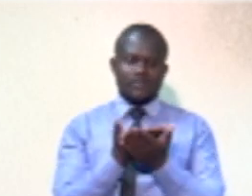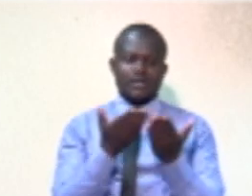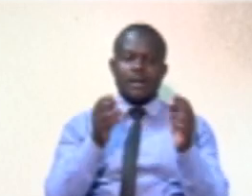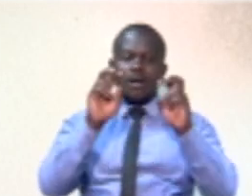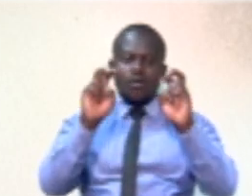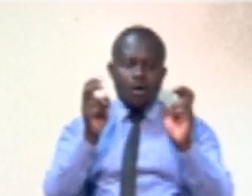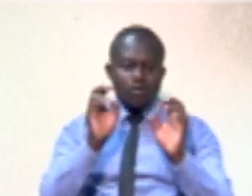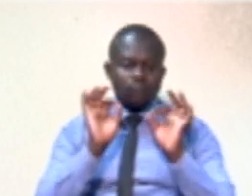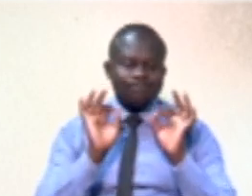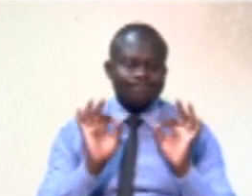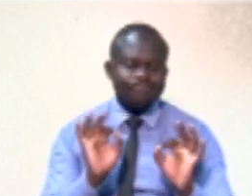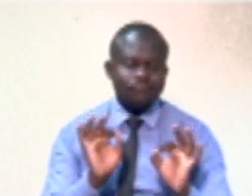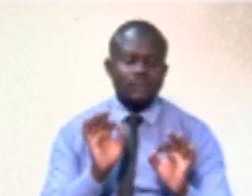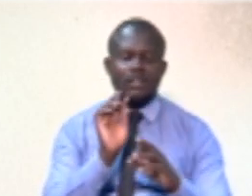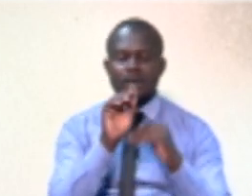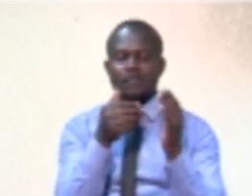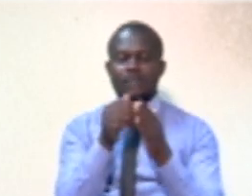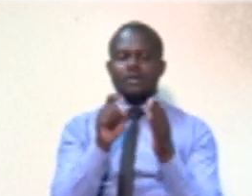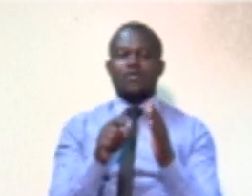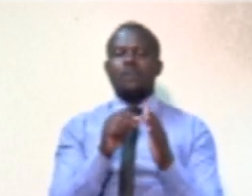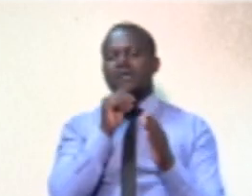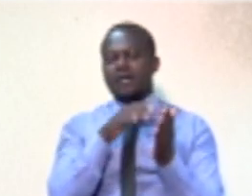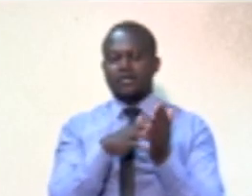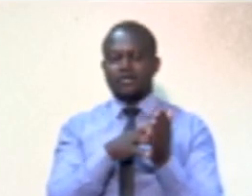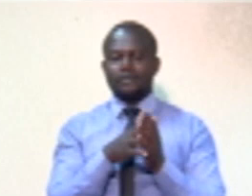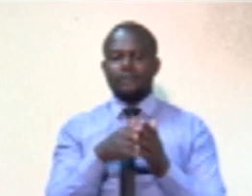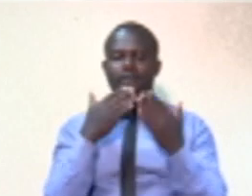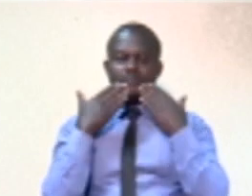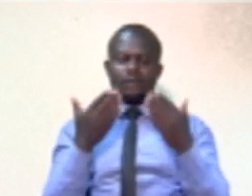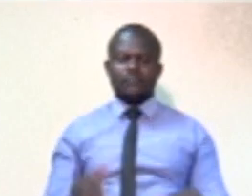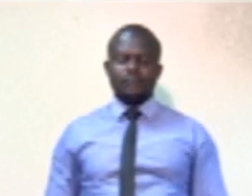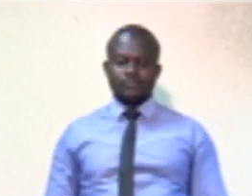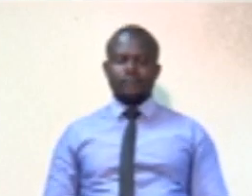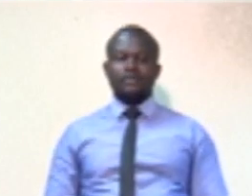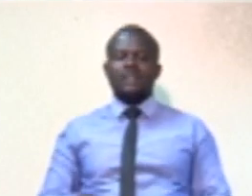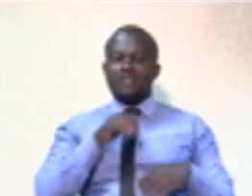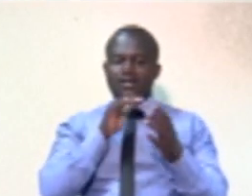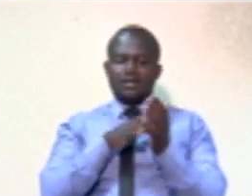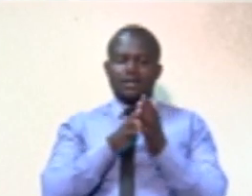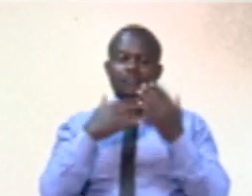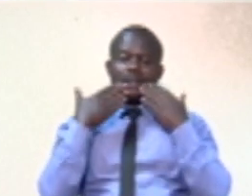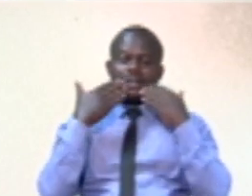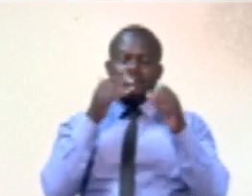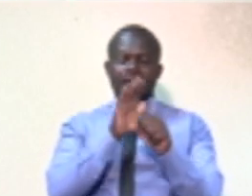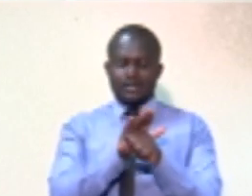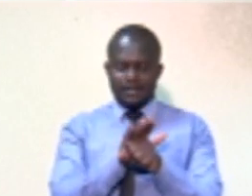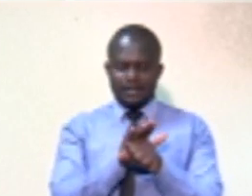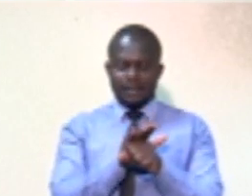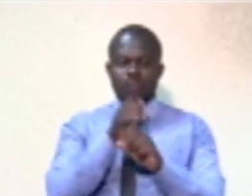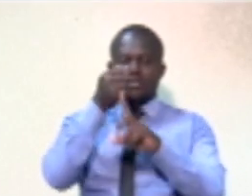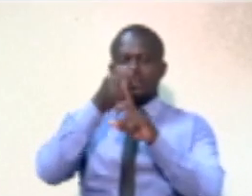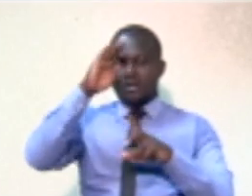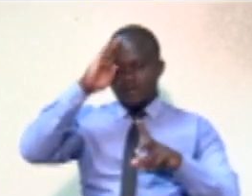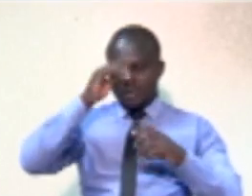yuko twasaba abaturage bose ko nta kudohoka murakoze nta kudohoka turabashimiye cyane umuvugizi